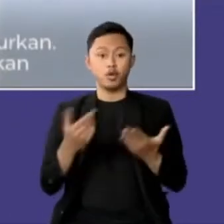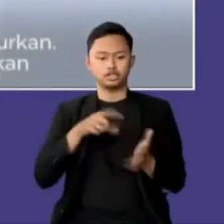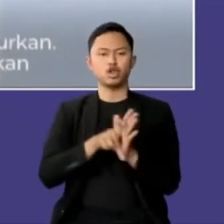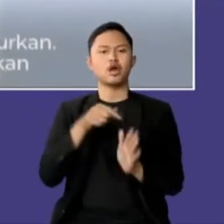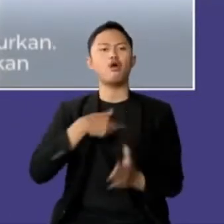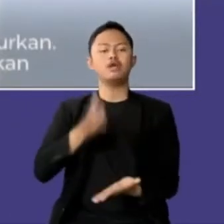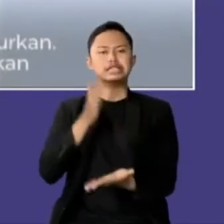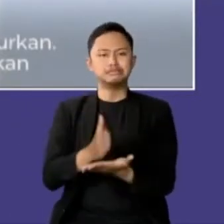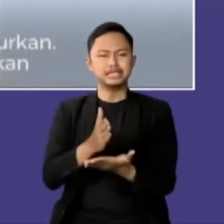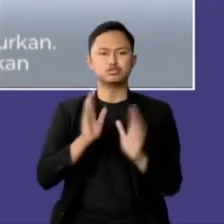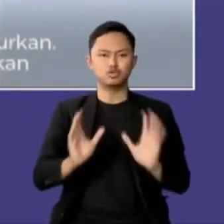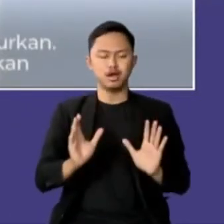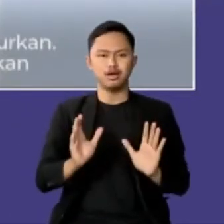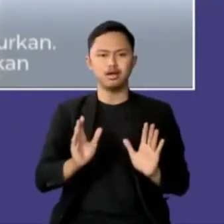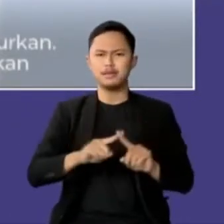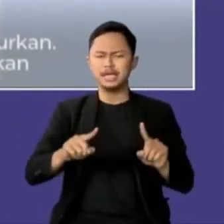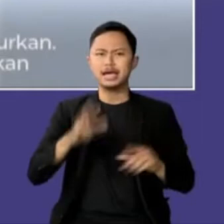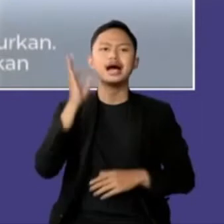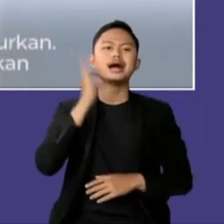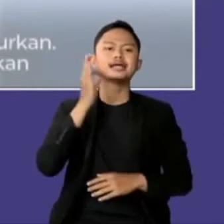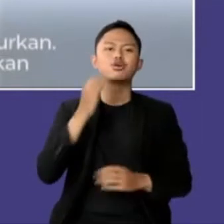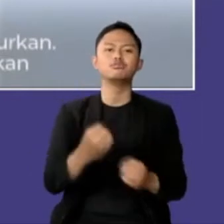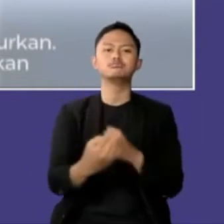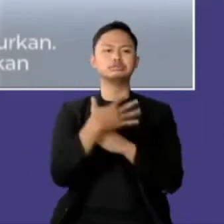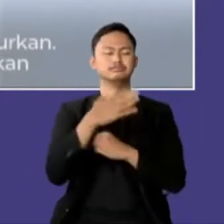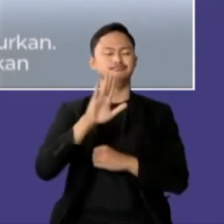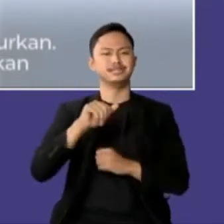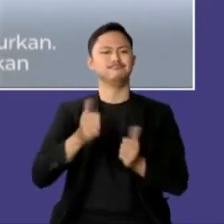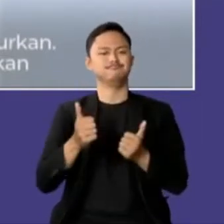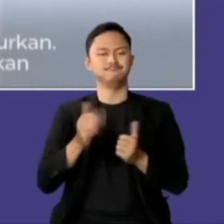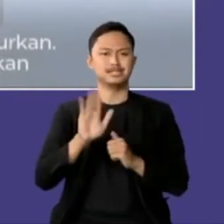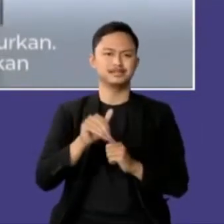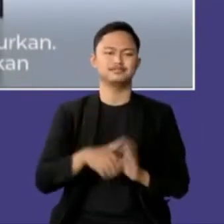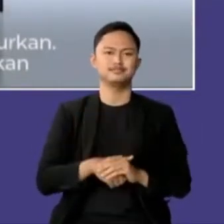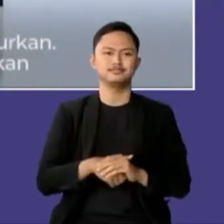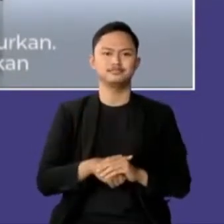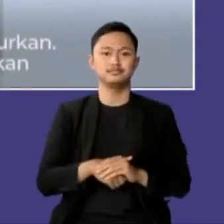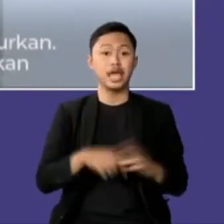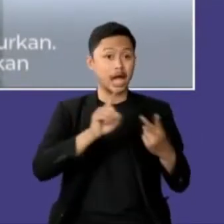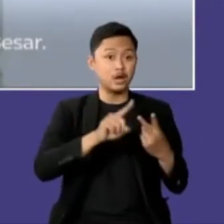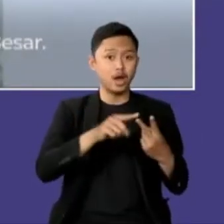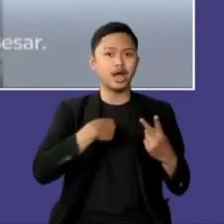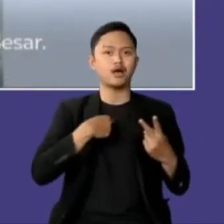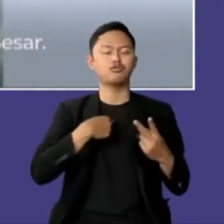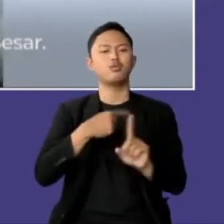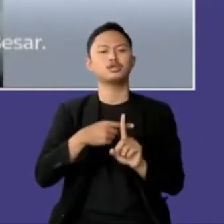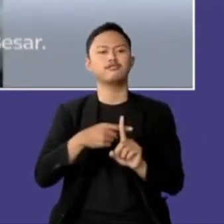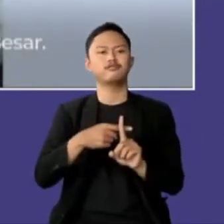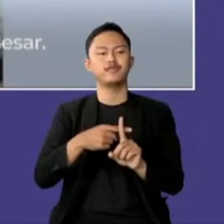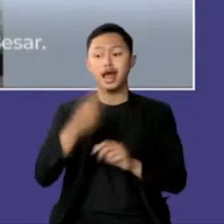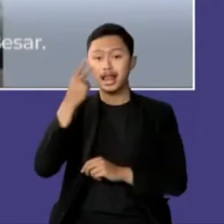potensi terpapar itu ada hati yang pertamanya yang kedua ya sejak Saya kenal Tentu saya mengikuti